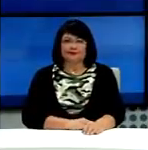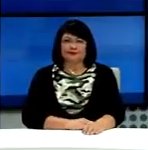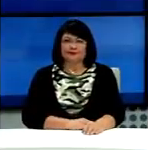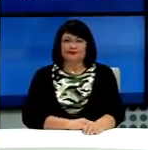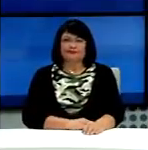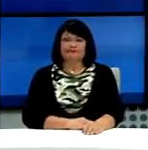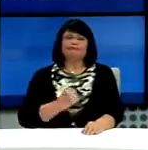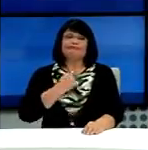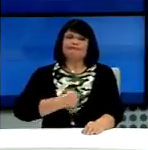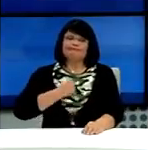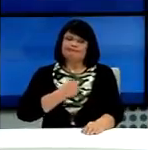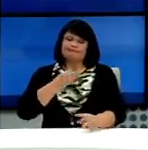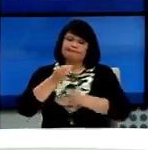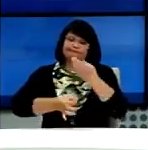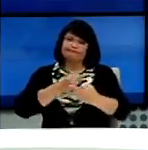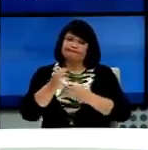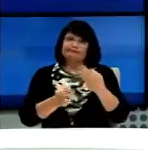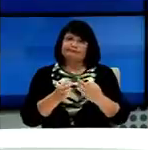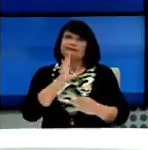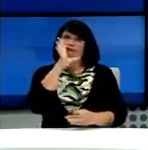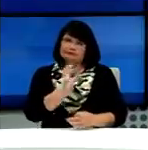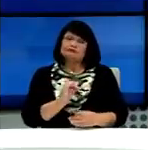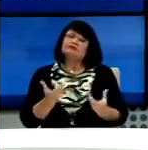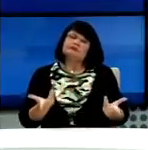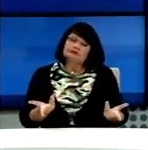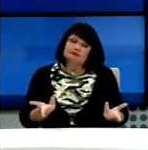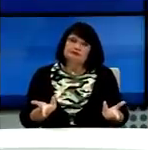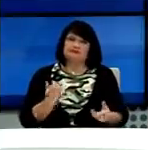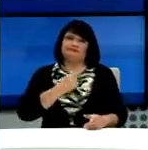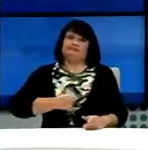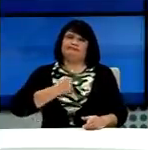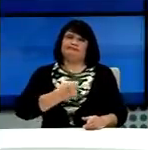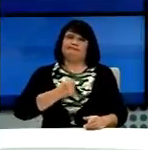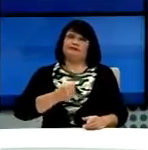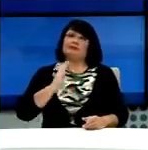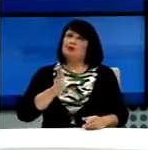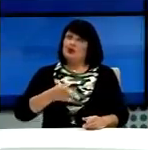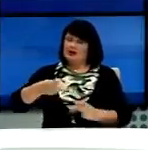Είναι δυσάρεστα αυτά που λέω, αλλά ορισμένες φορές οι αλήθειες είναι δυσάρεστες. Αντικρούστατες.